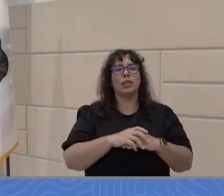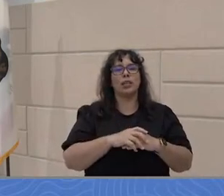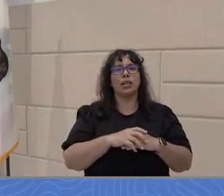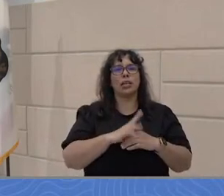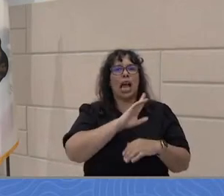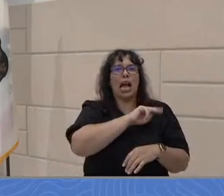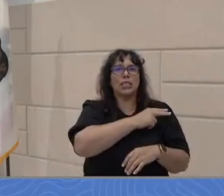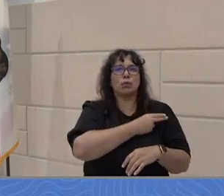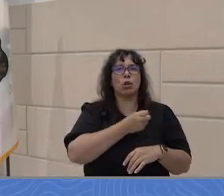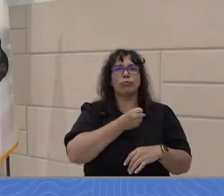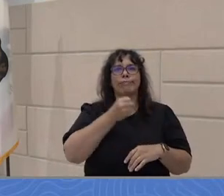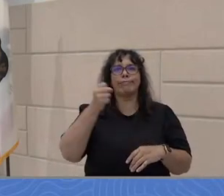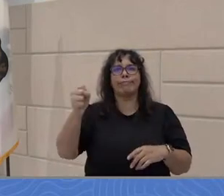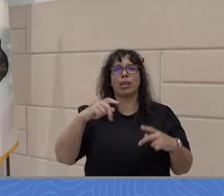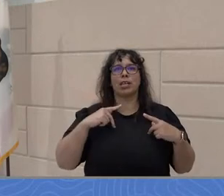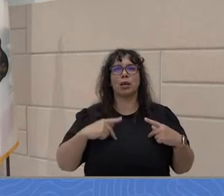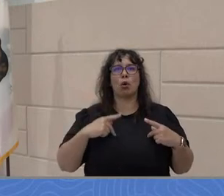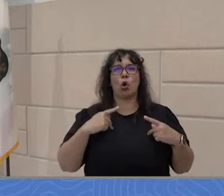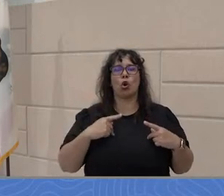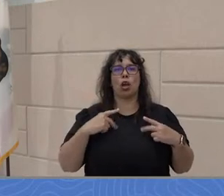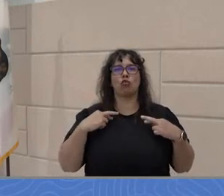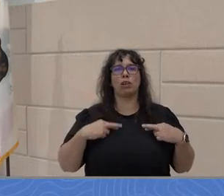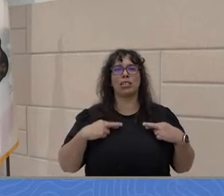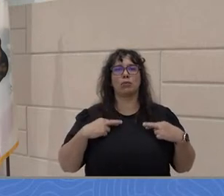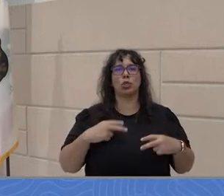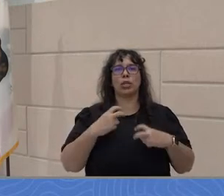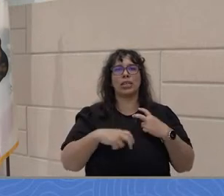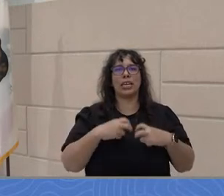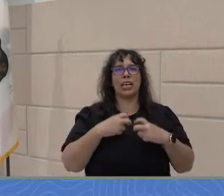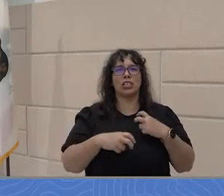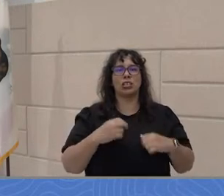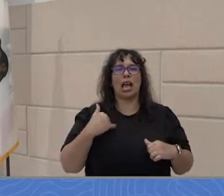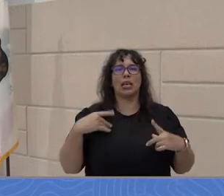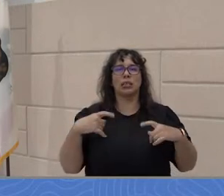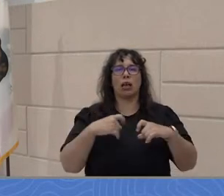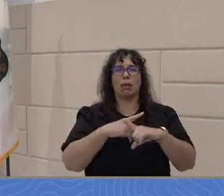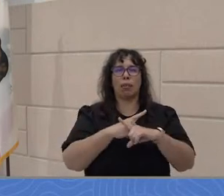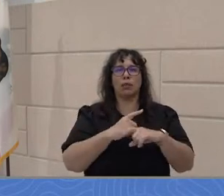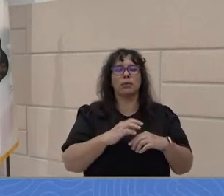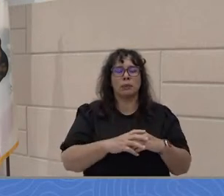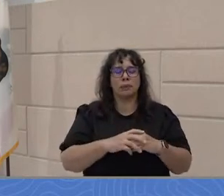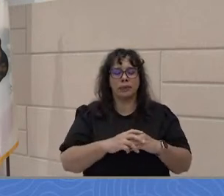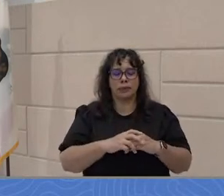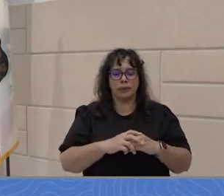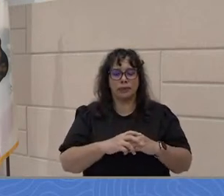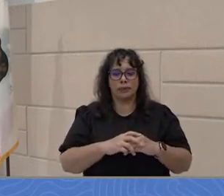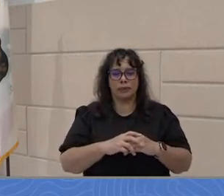7ឆ្នាំហ្នឹងគឺមានបញ្ហាពិសេសផ្នែកសុខភាពហើយធ្លាប់បានចូលគេងពេទ្យ